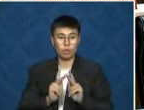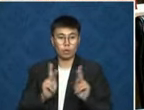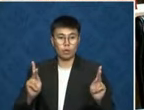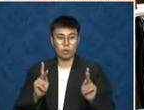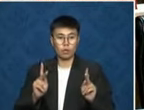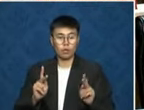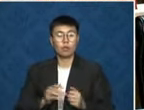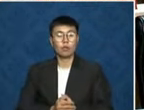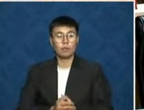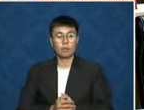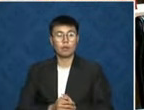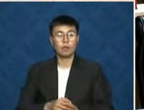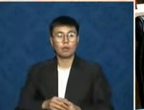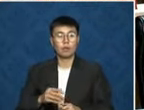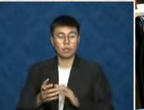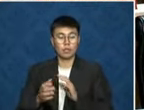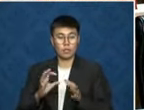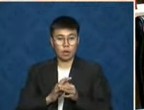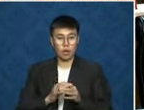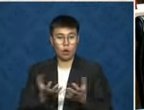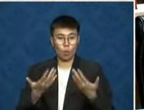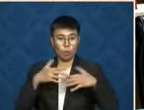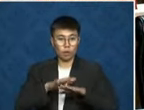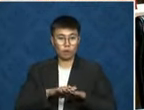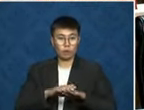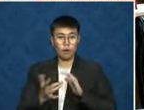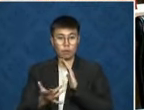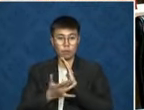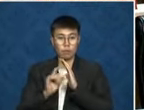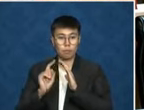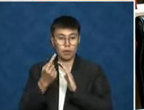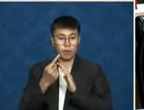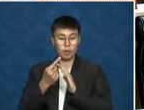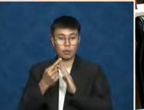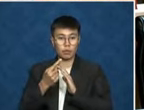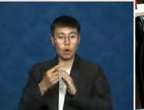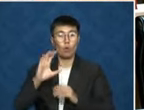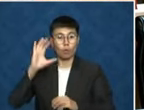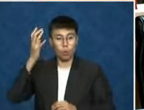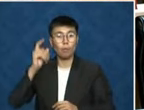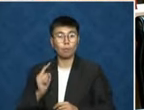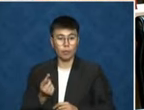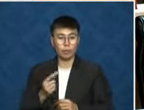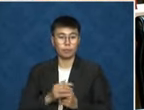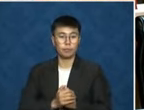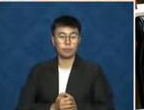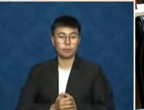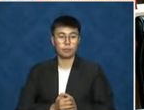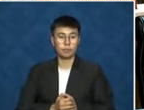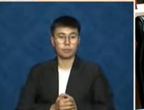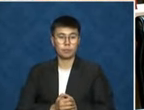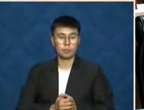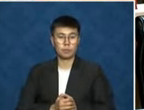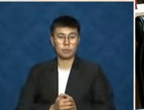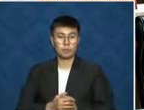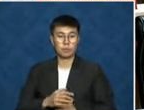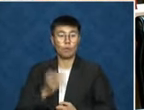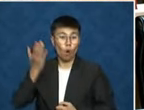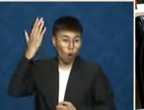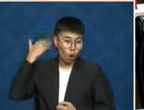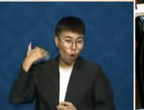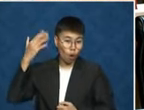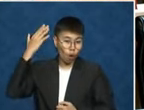ามัญเพื่อศึกษาการอยู่ร่วมกันของสังคมในยุคปัญญาประดิษฐ์และก็โลกาภิวัตน์ครับท่านประธานครับในอดีตนะ